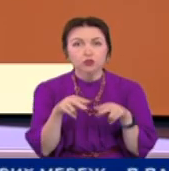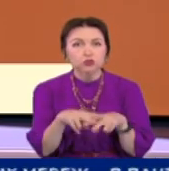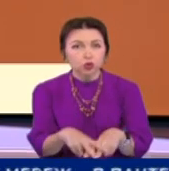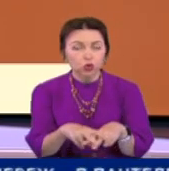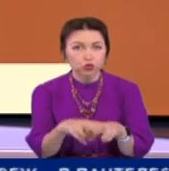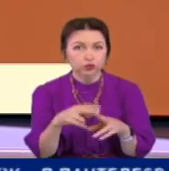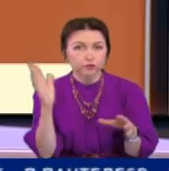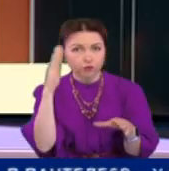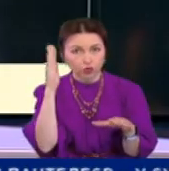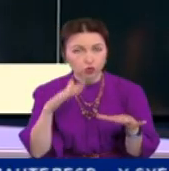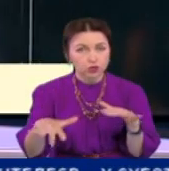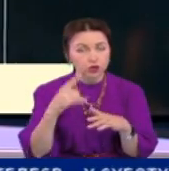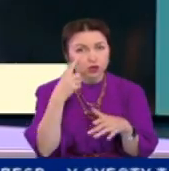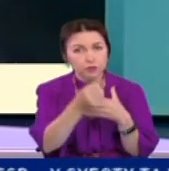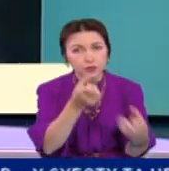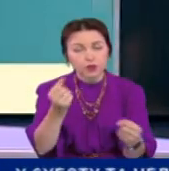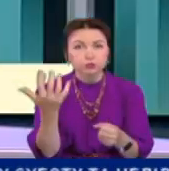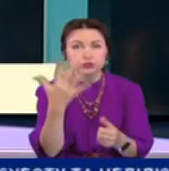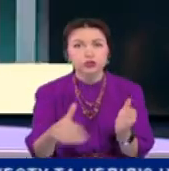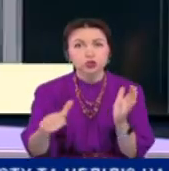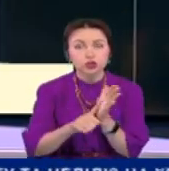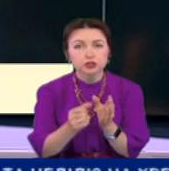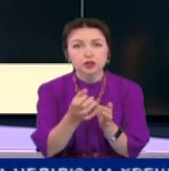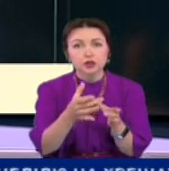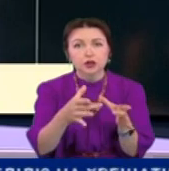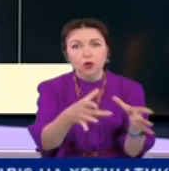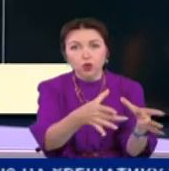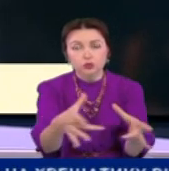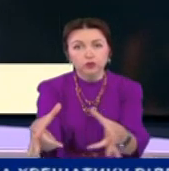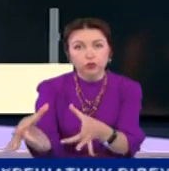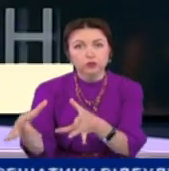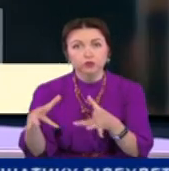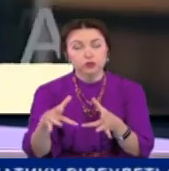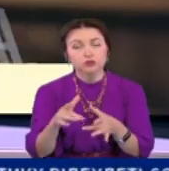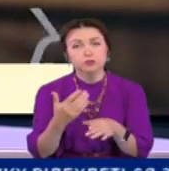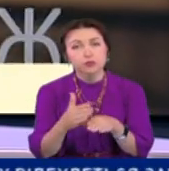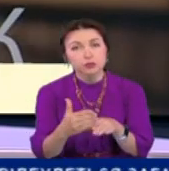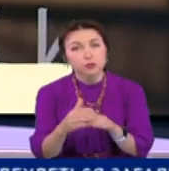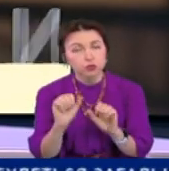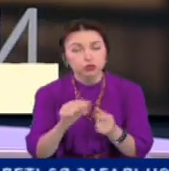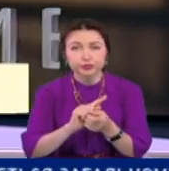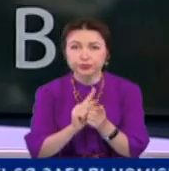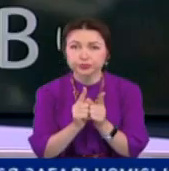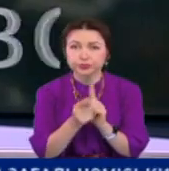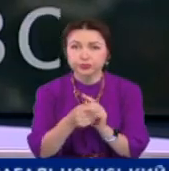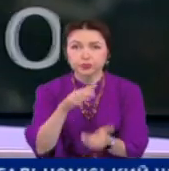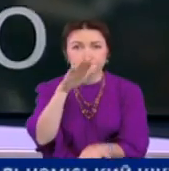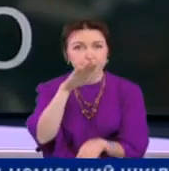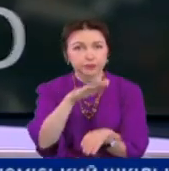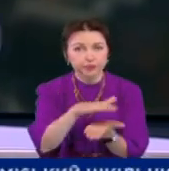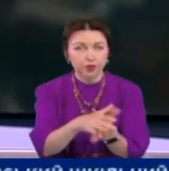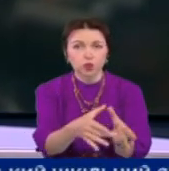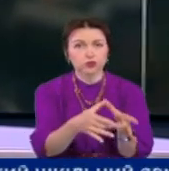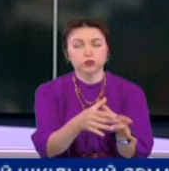налічує 56 мілин, і щороку їх площа збільшується, а згодом вони можуть перетворитися на острови. Активісти вже п'ятий